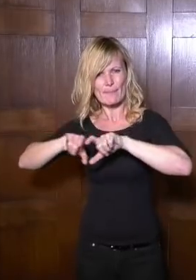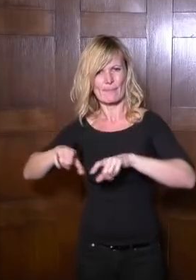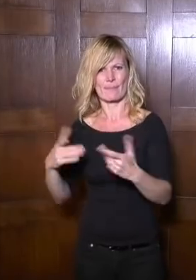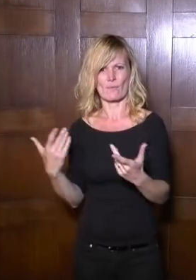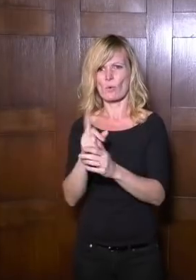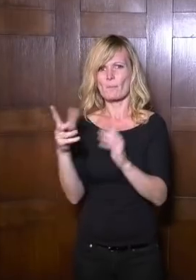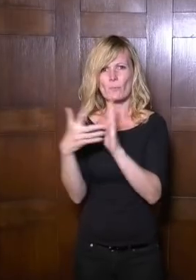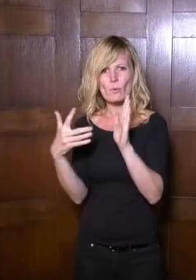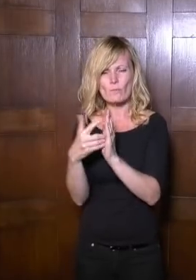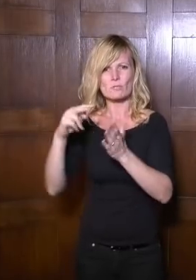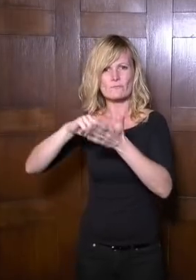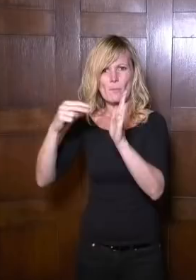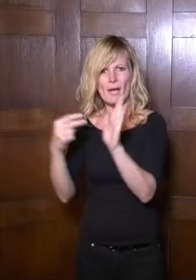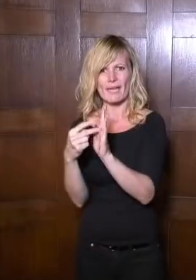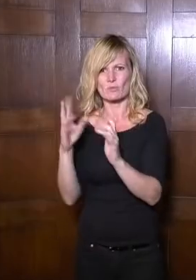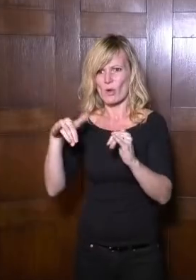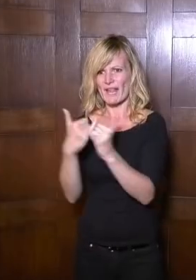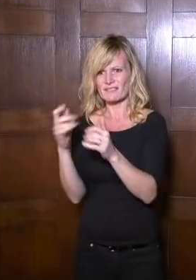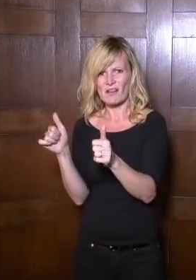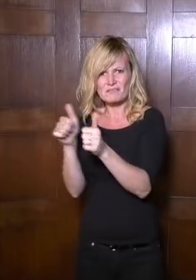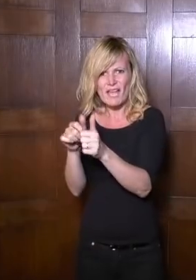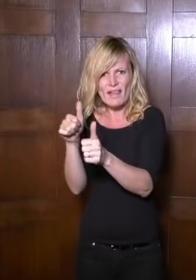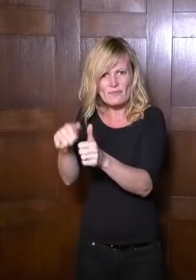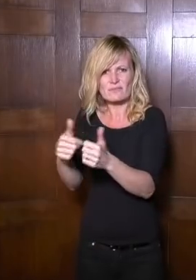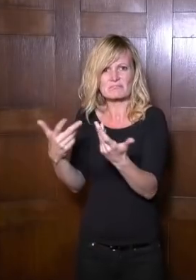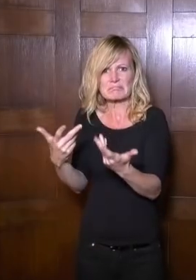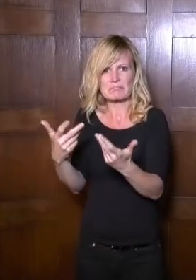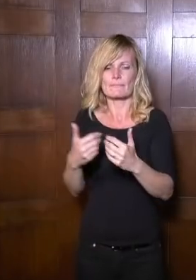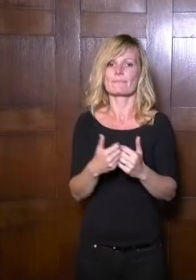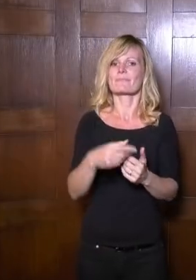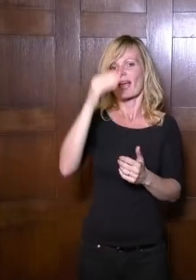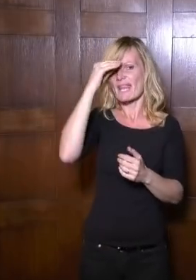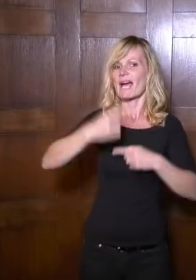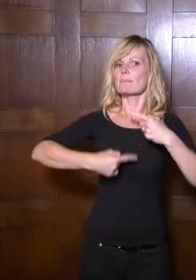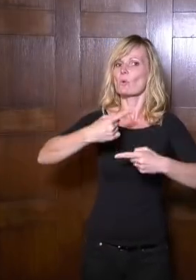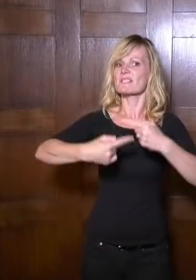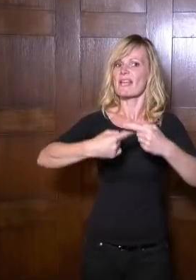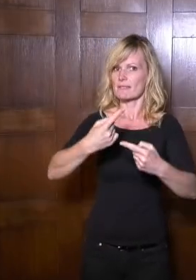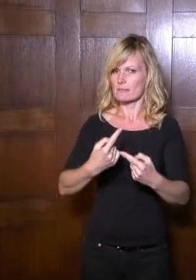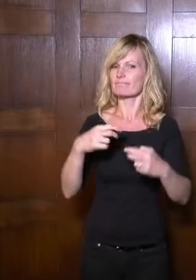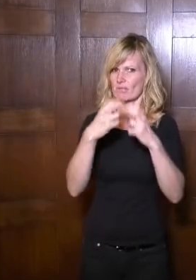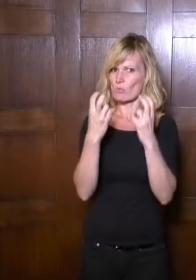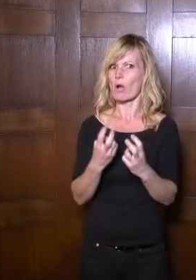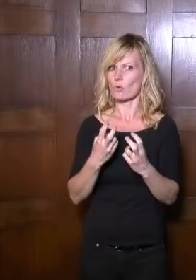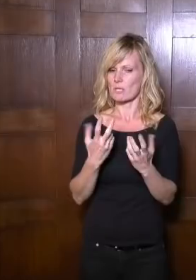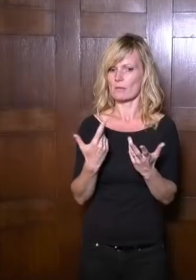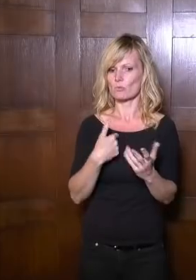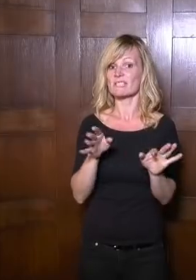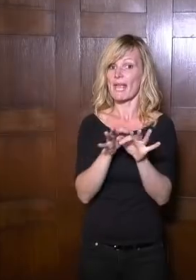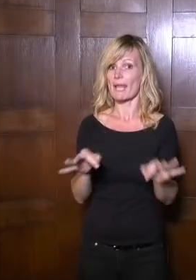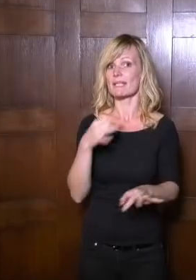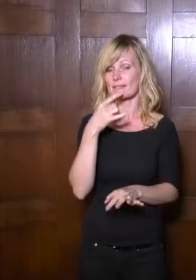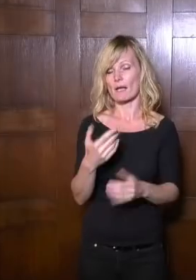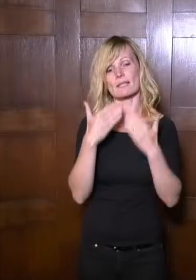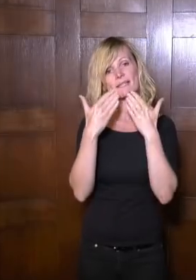sogar. Und ich glaube, im Endeffekt hat sich das wie ein Lernprozess des Homeoffice gestaltet. Hier muss ich auch ehrlich gesagt einfach einen Dank an